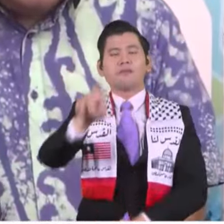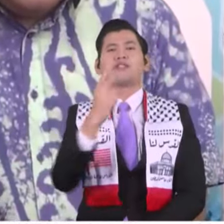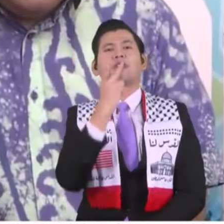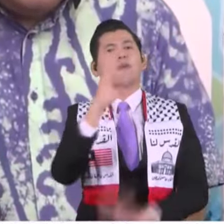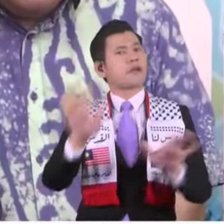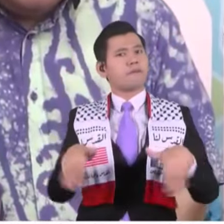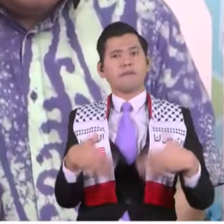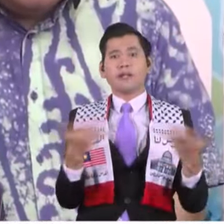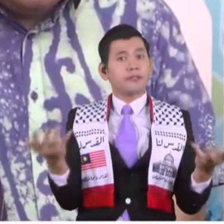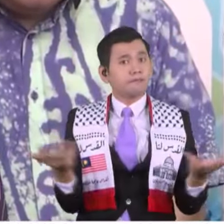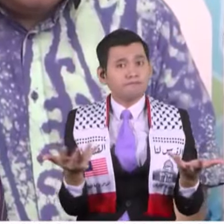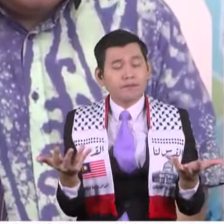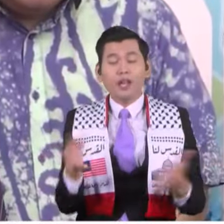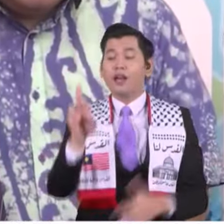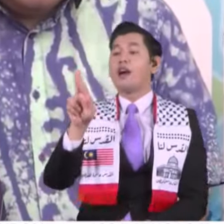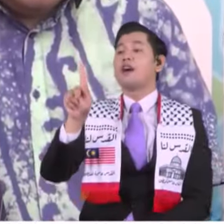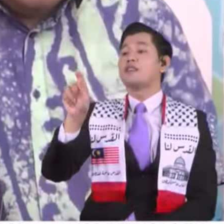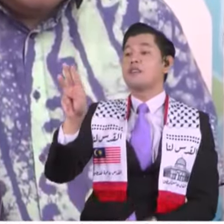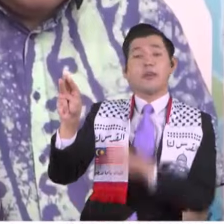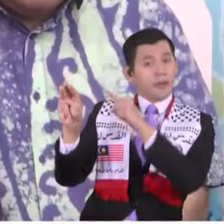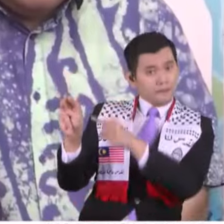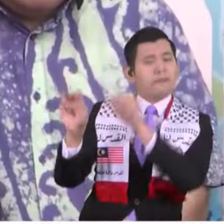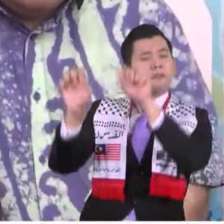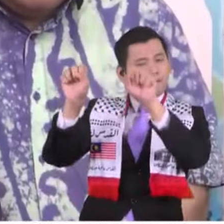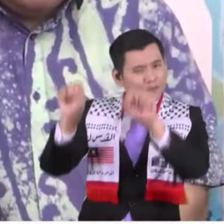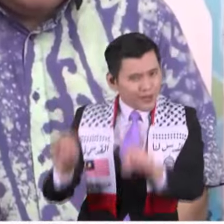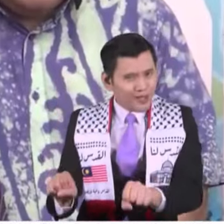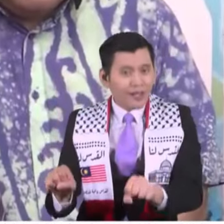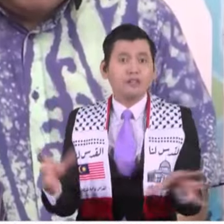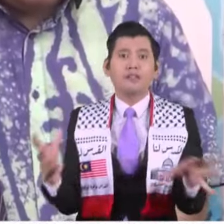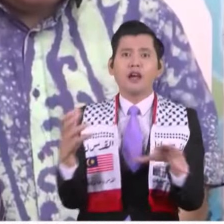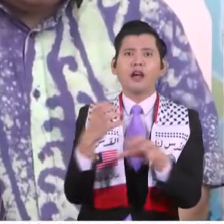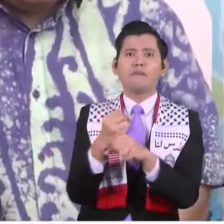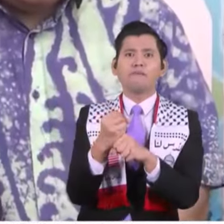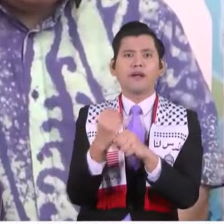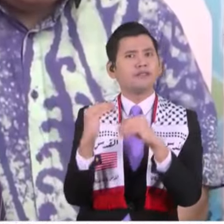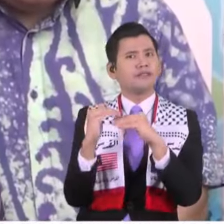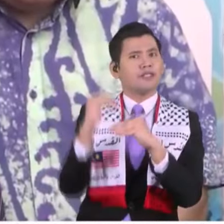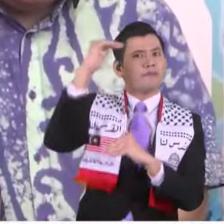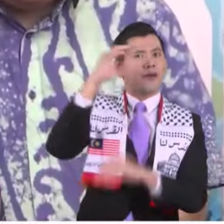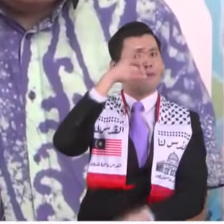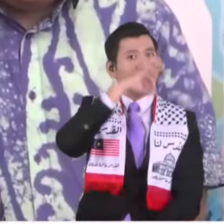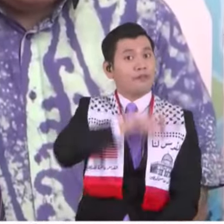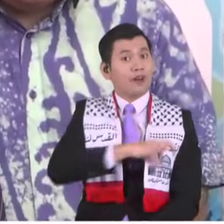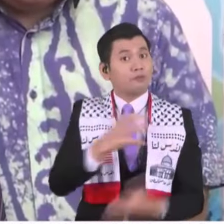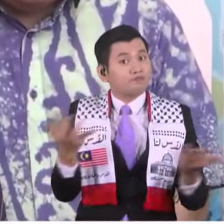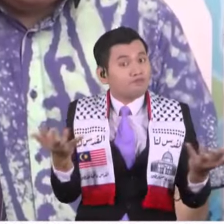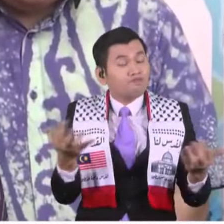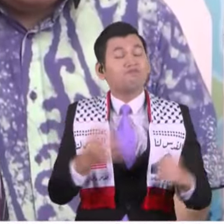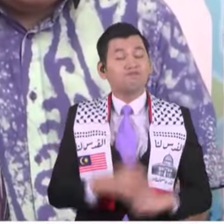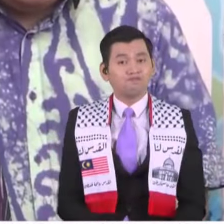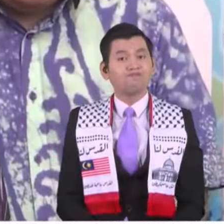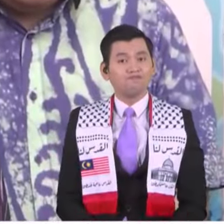lihat bagaimana RTM itu sendiri boleh mendapat lebih keuntungan. Ya.